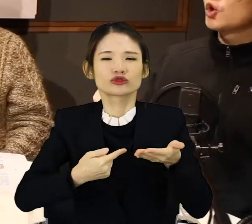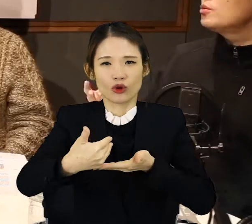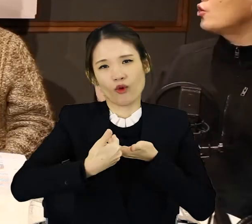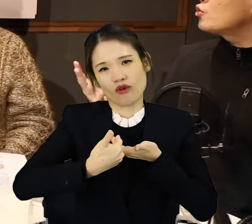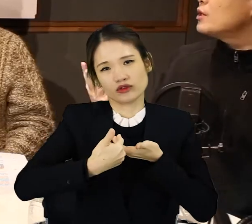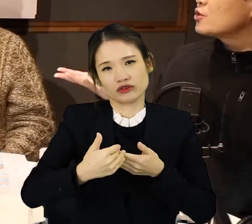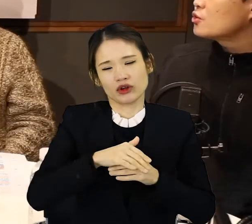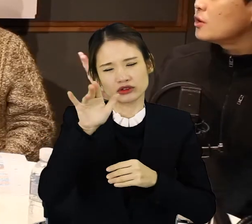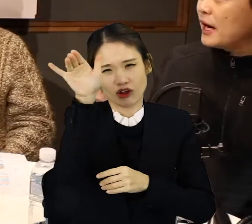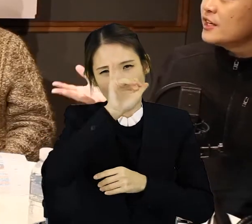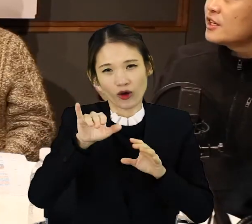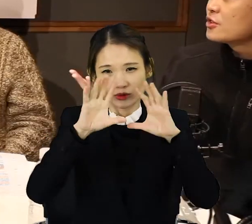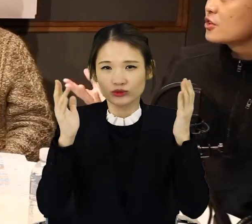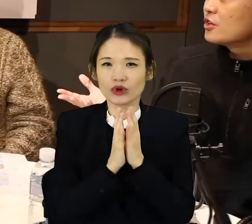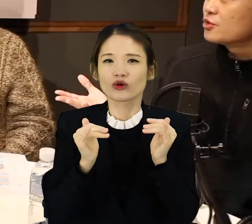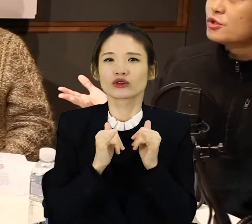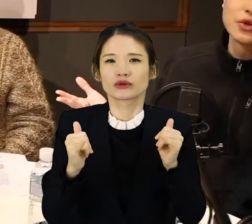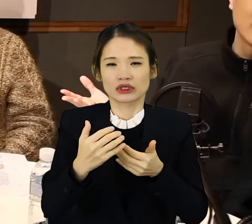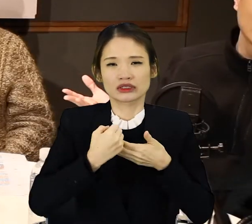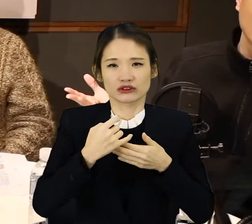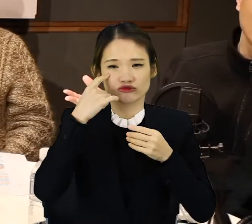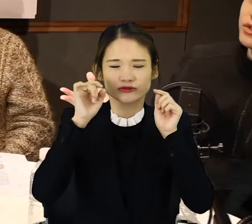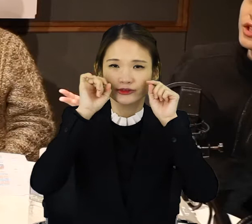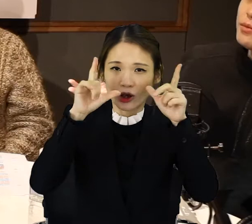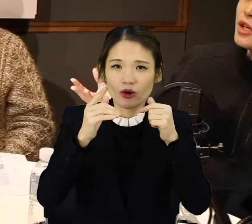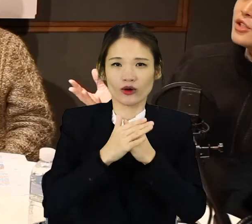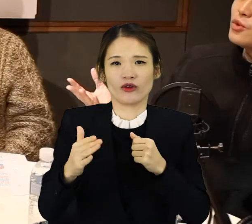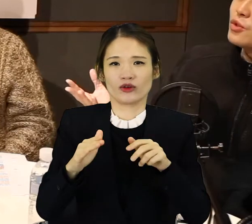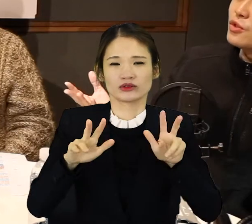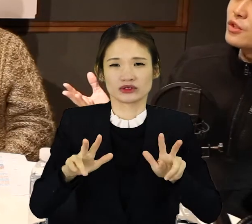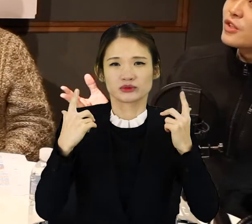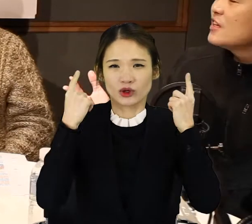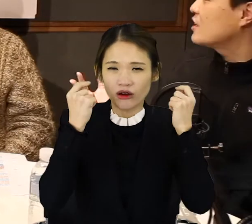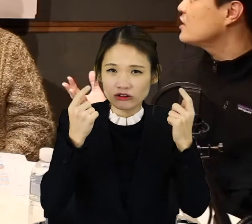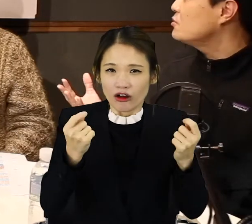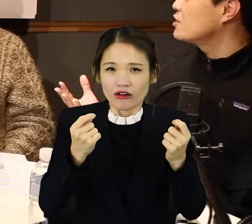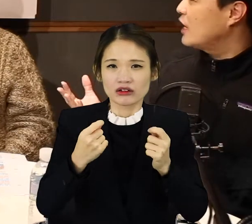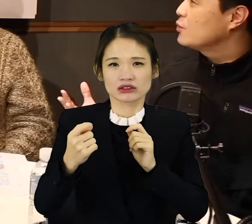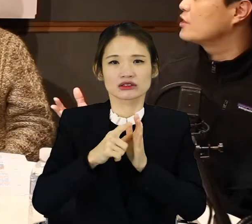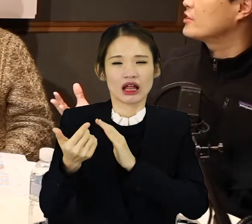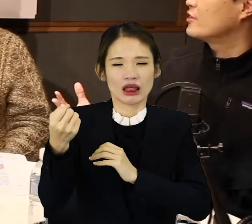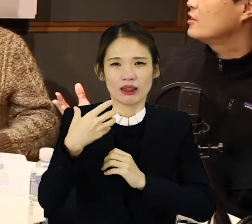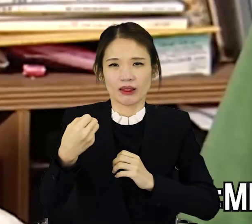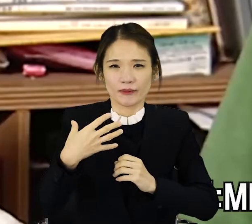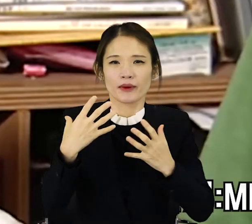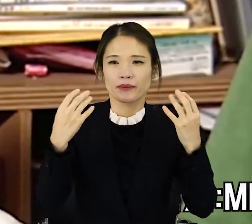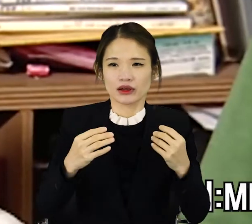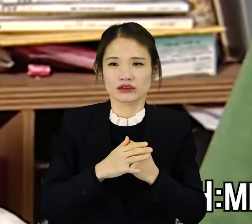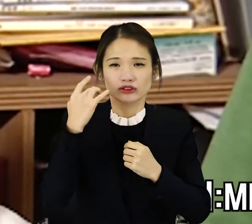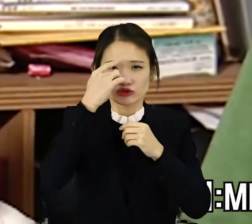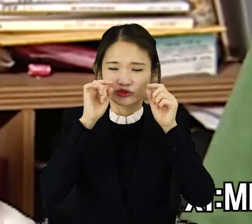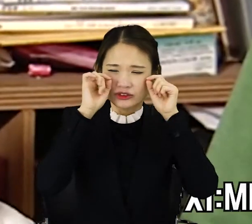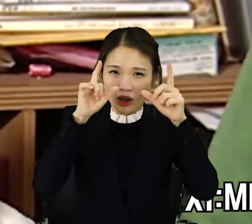당시에 너무 전 국민적으로 반향이었어요. 눈을 떠요라는 게. 지금까지도 그때 얘기를 하시는 분들이 간혹 계세요. 이게 눈을